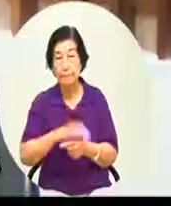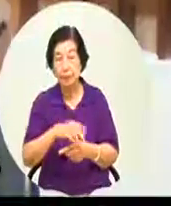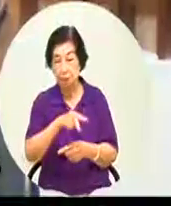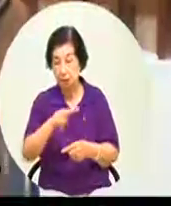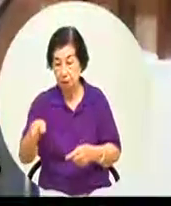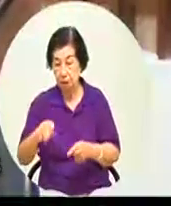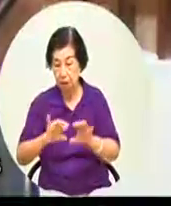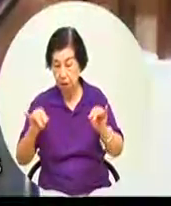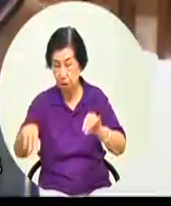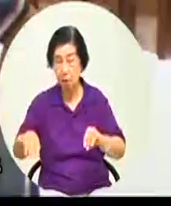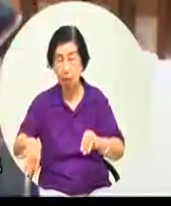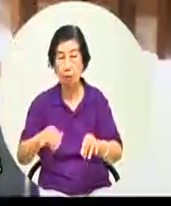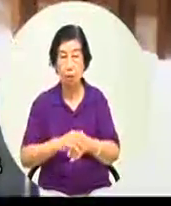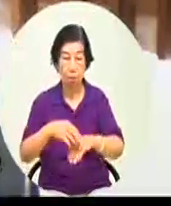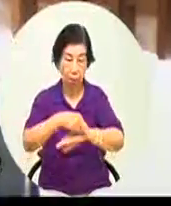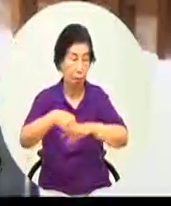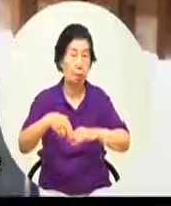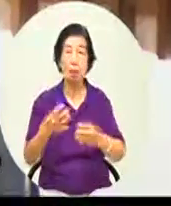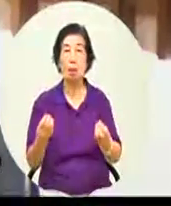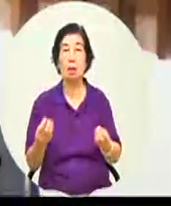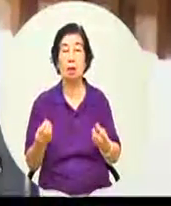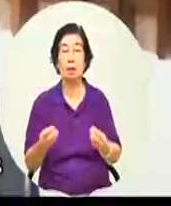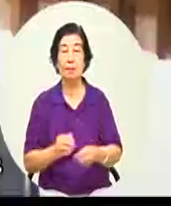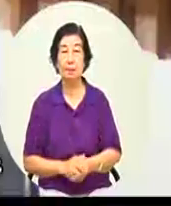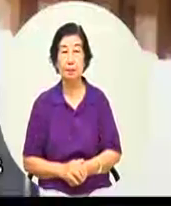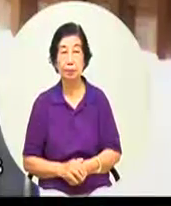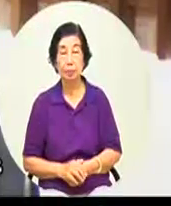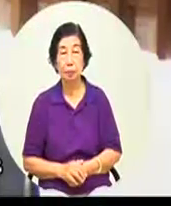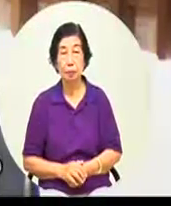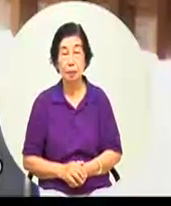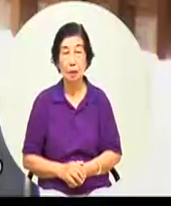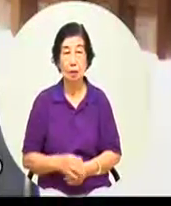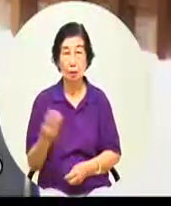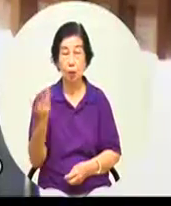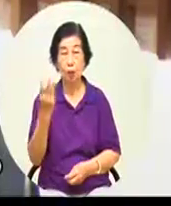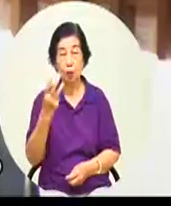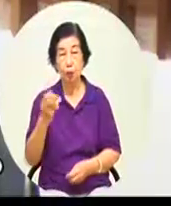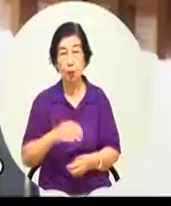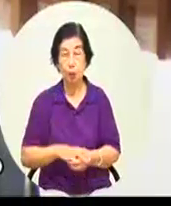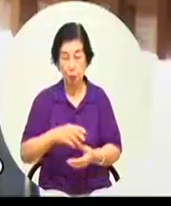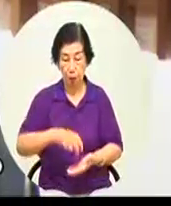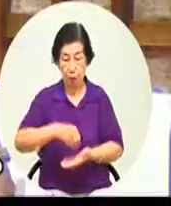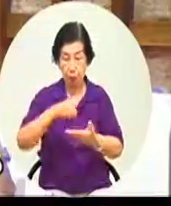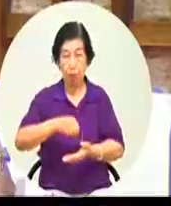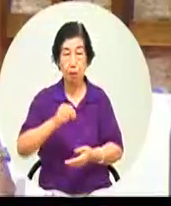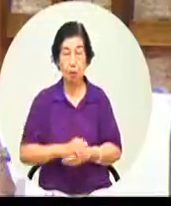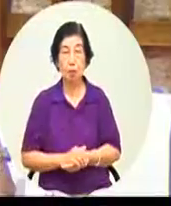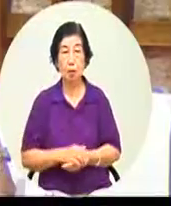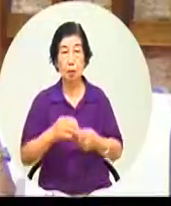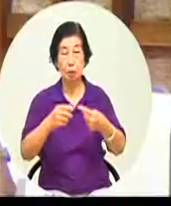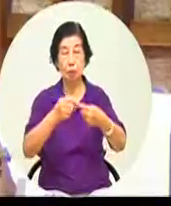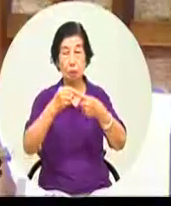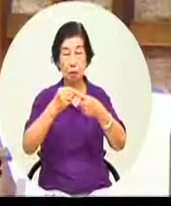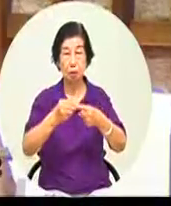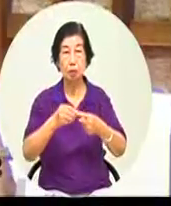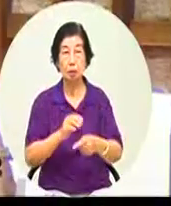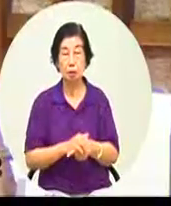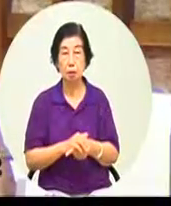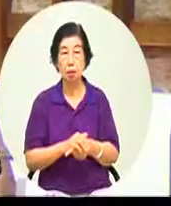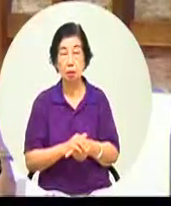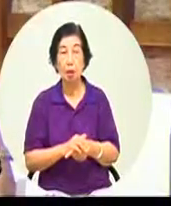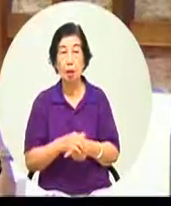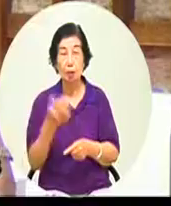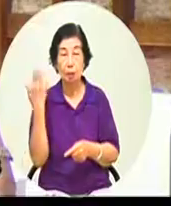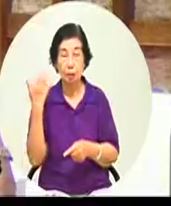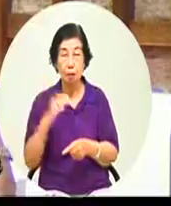呢哈有三点建议啦，哈，第一呢就是讲。哈、哦，本县原来是把提哈、哦，也曾经跟局长建议